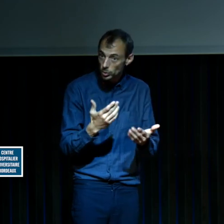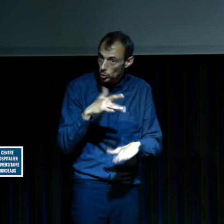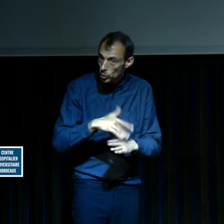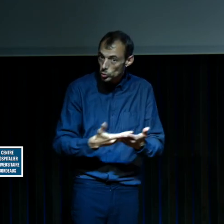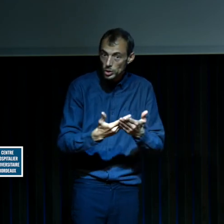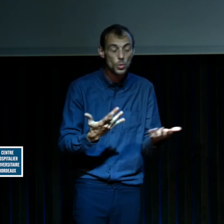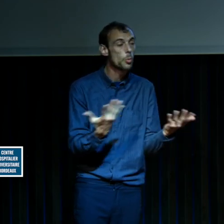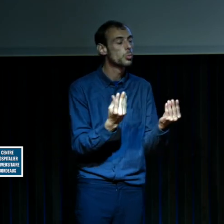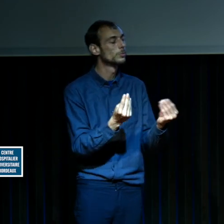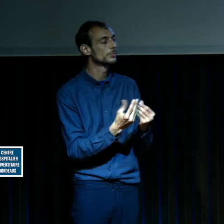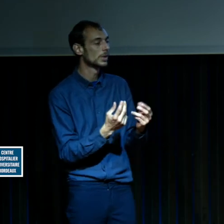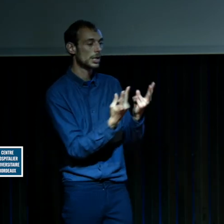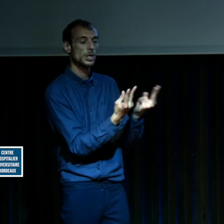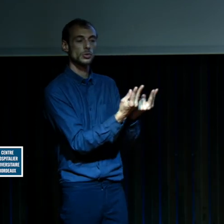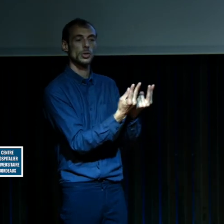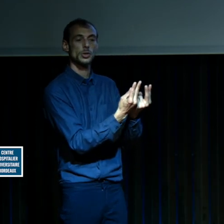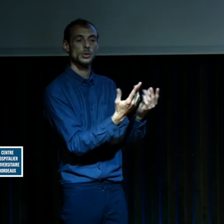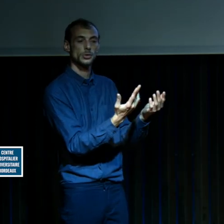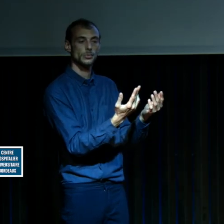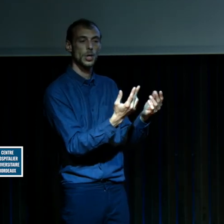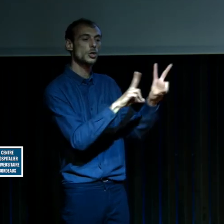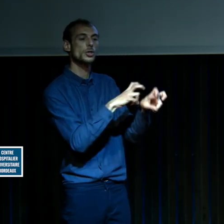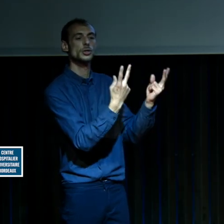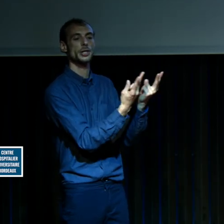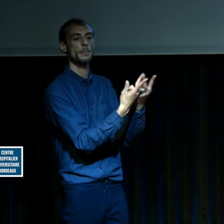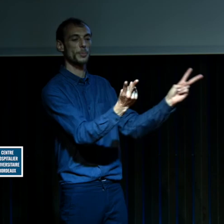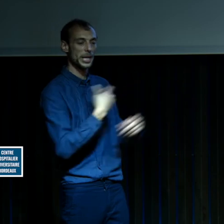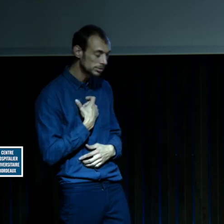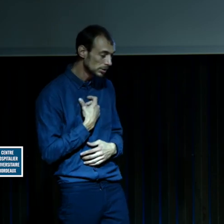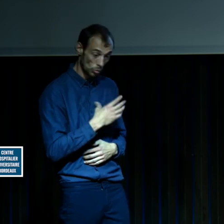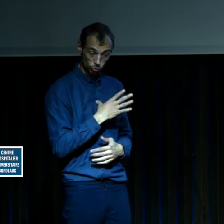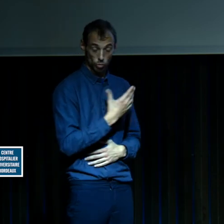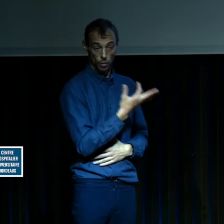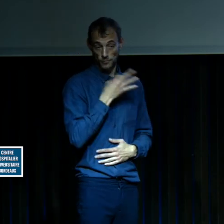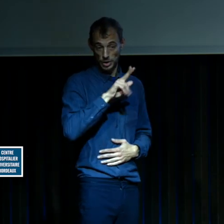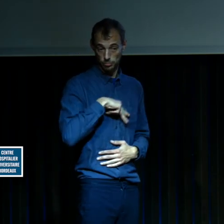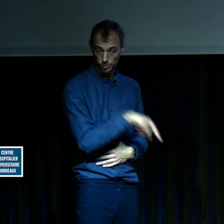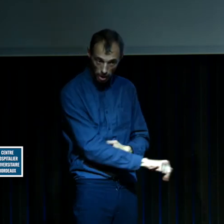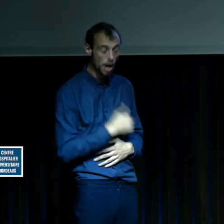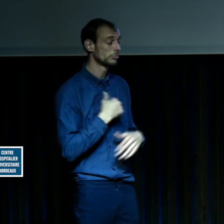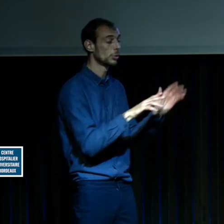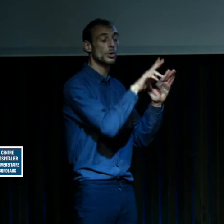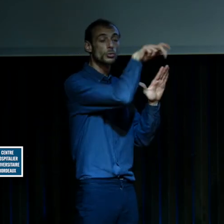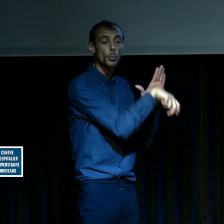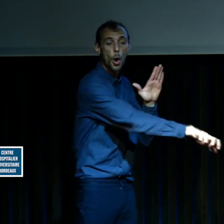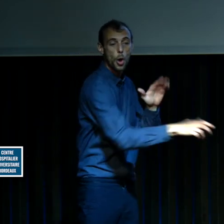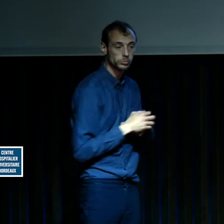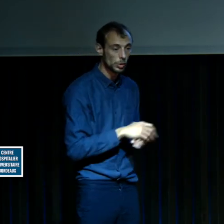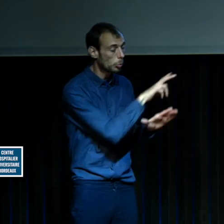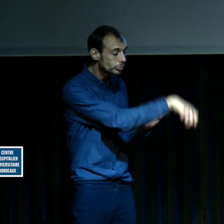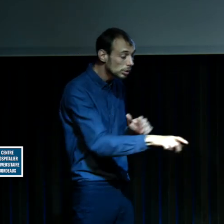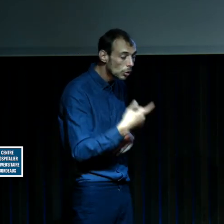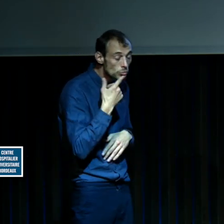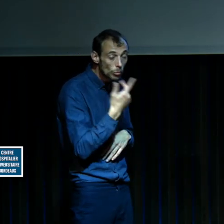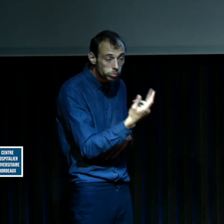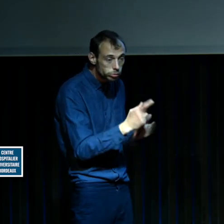J'étais au jardin public avec mon petit garçon, il faisait du toboggan, et il descend du toboggan, et puis il me dit quelque chose, il baragouinait, et je lui réponds. Et j'étais